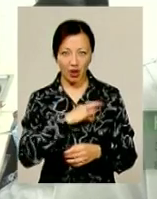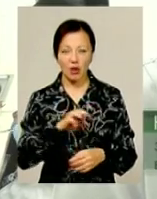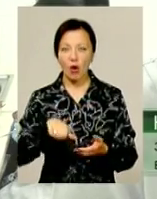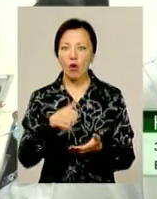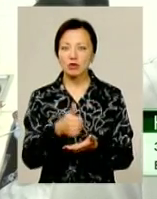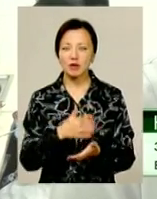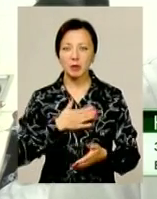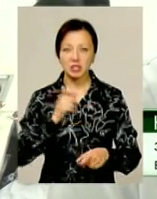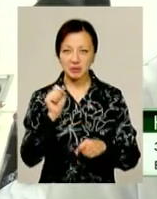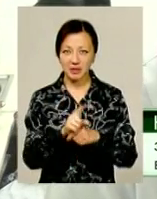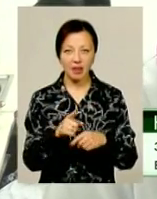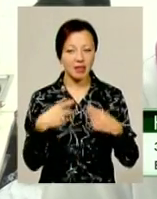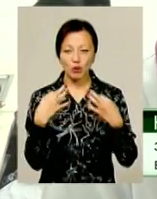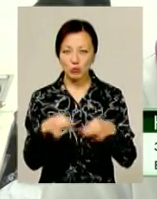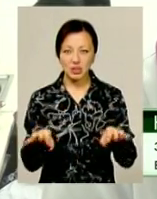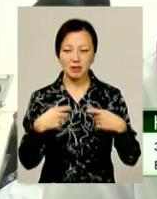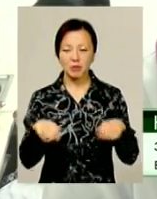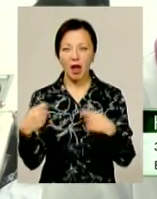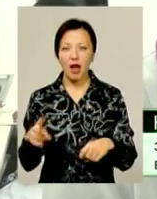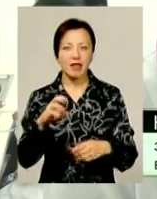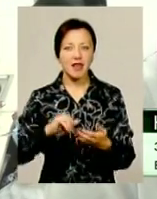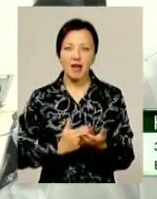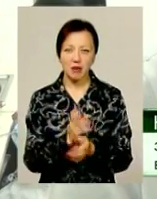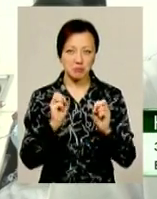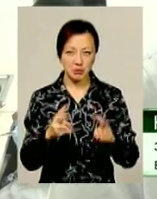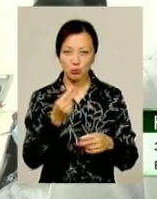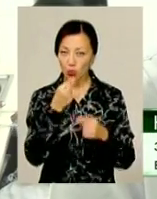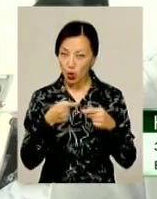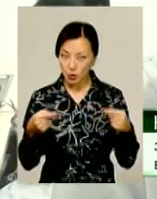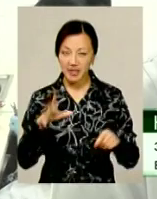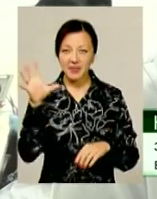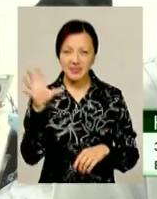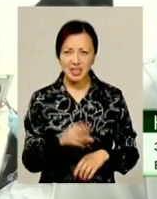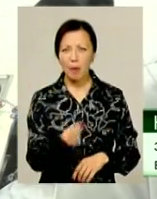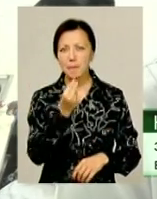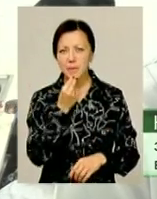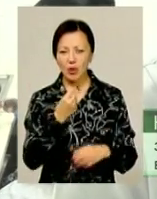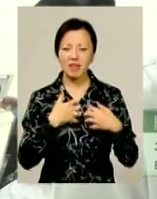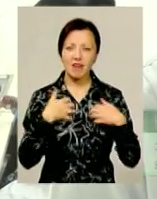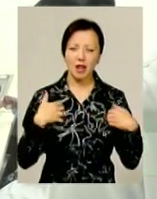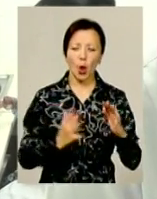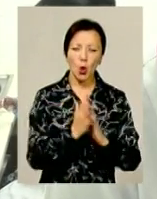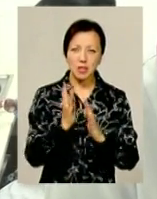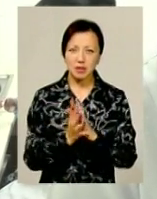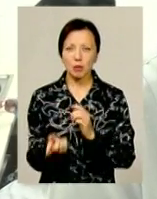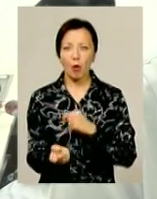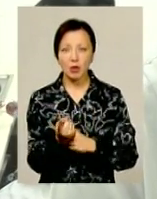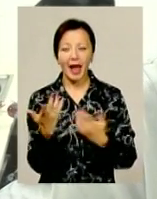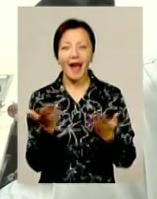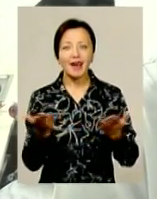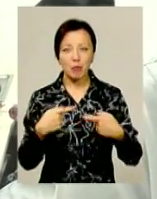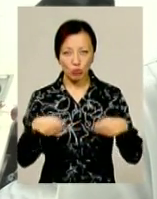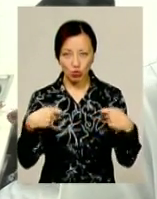не допустити до реалізації небезпечної та неякісної продукції. Отже, всі продукти тваринного і рослинного походження, які реалізуються на